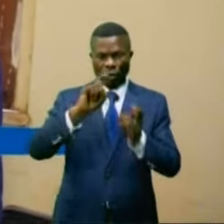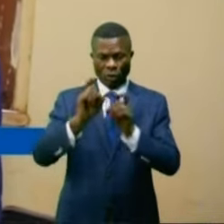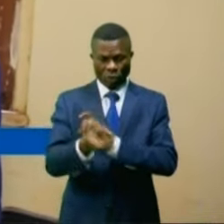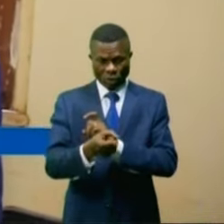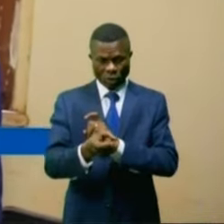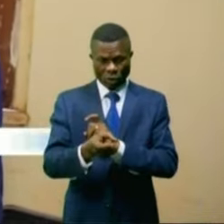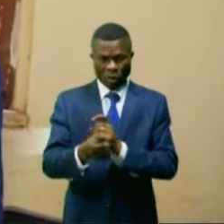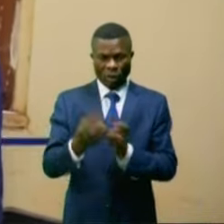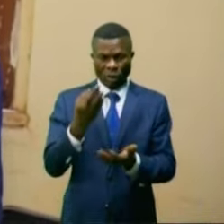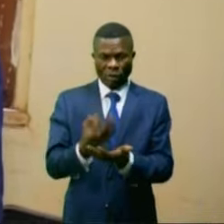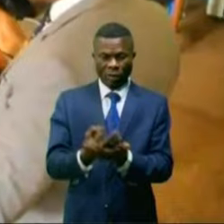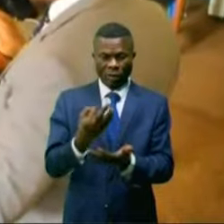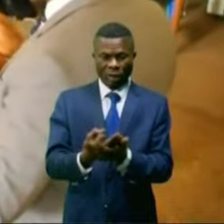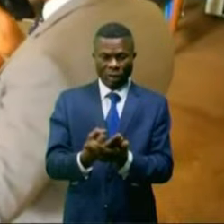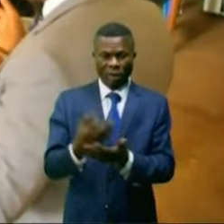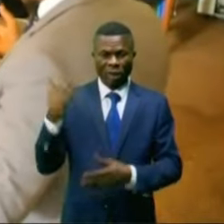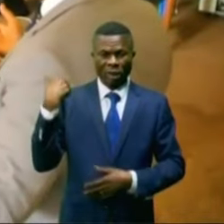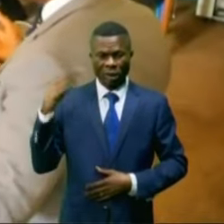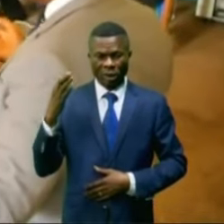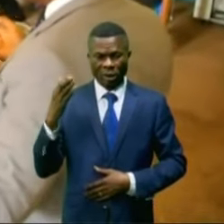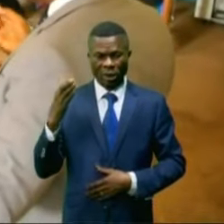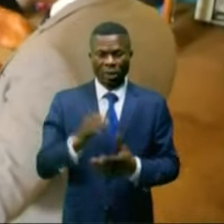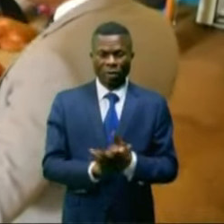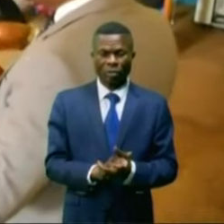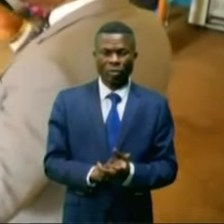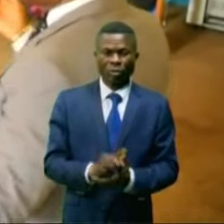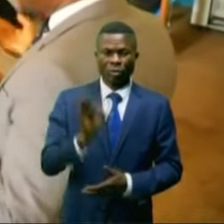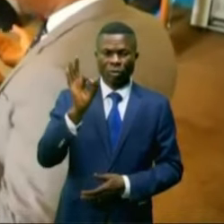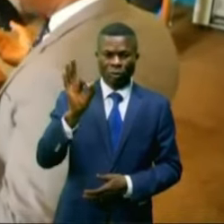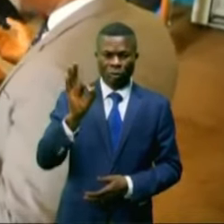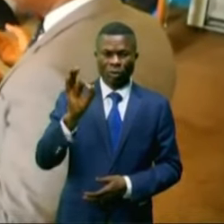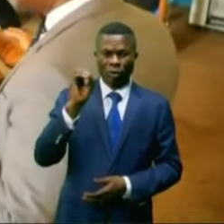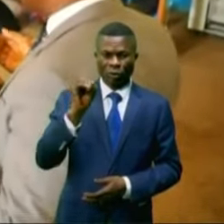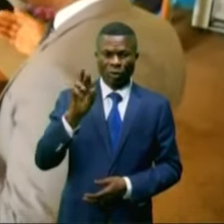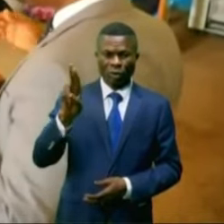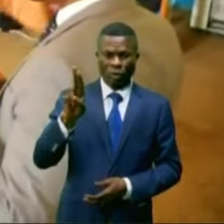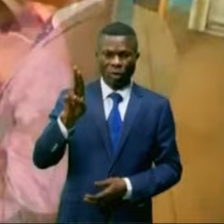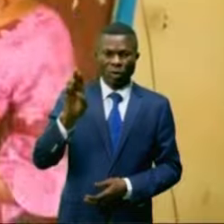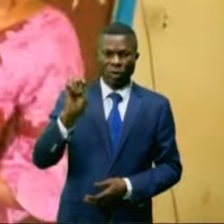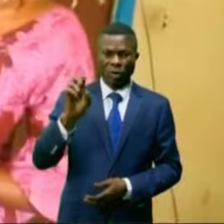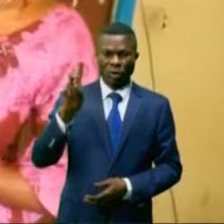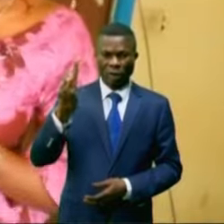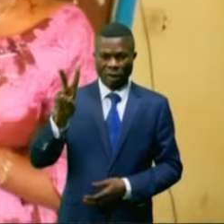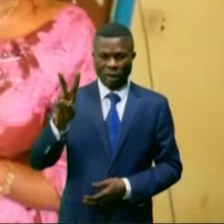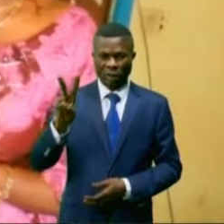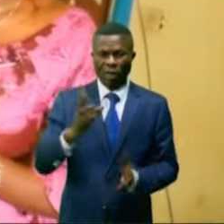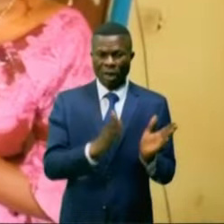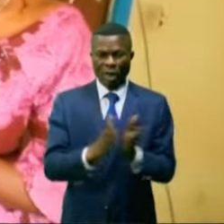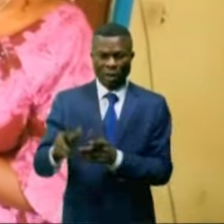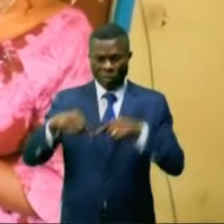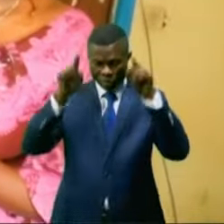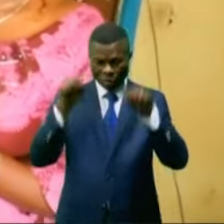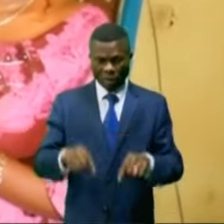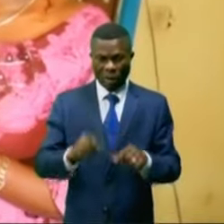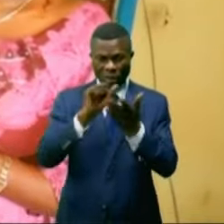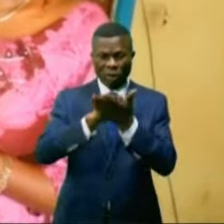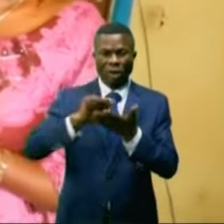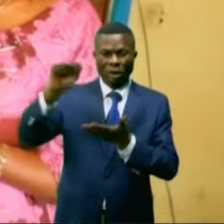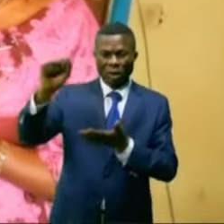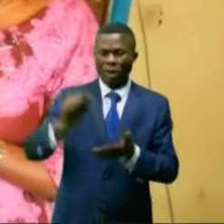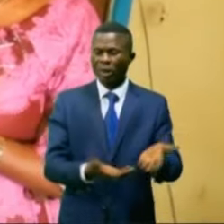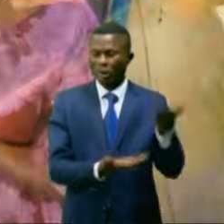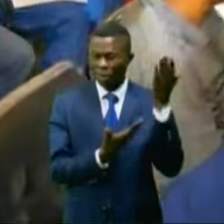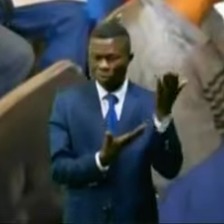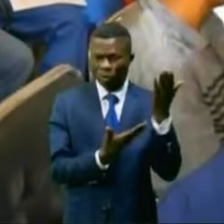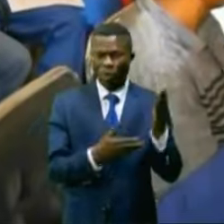des finances publiques, COREF, a prévu au cours de cette année ces séminaires de grande importance pour